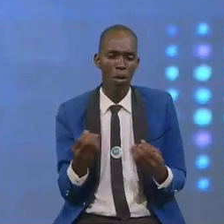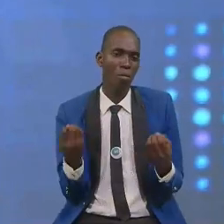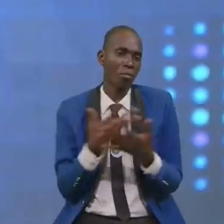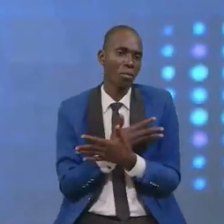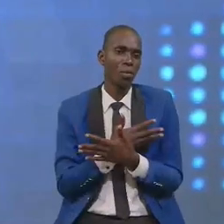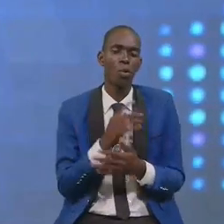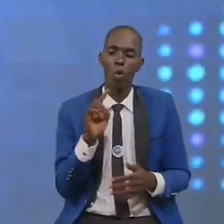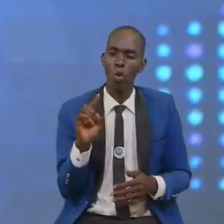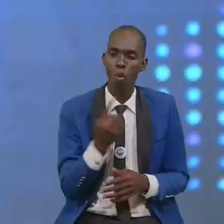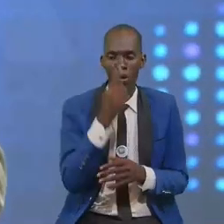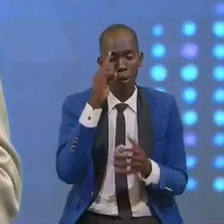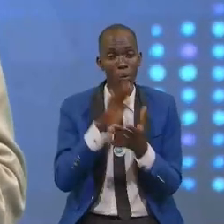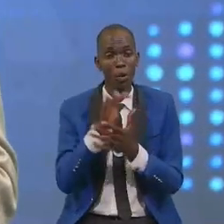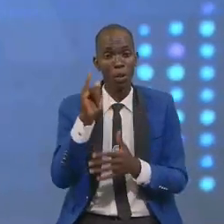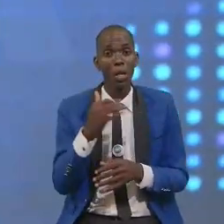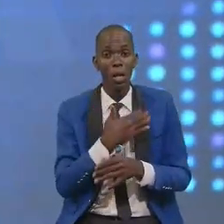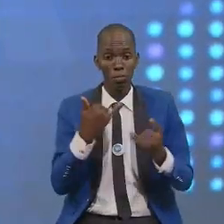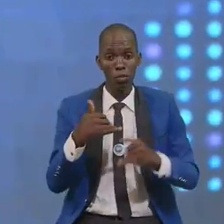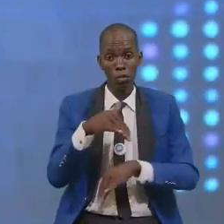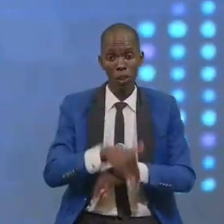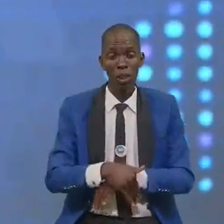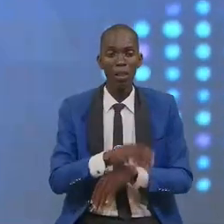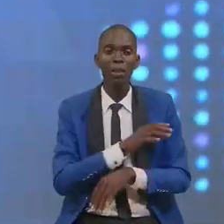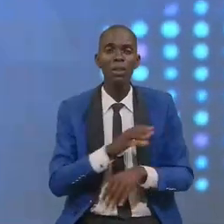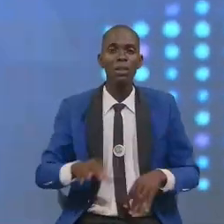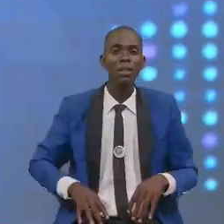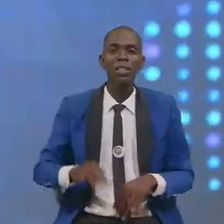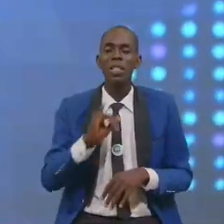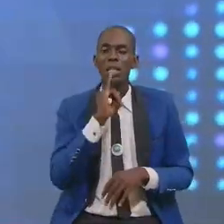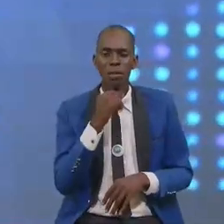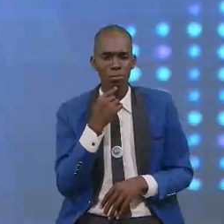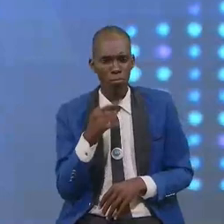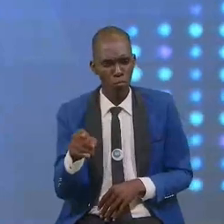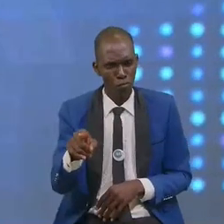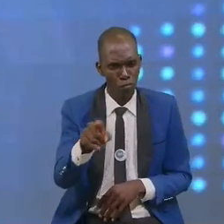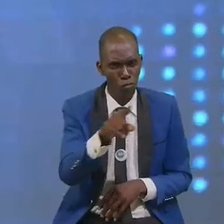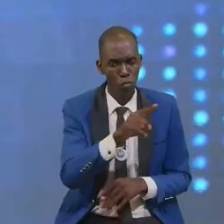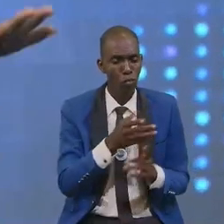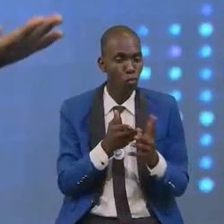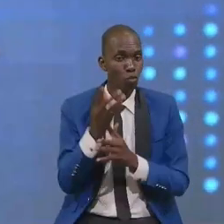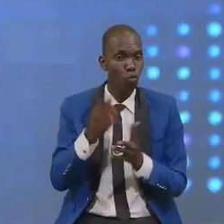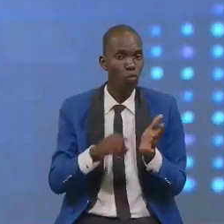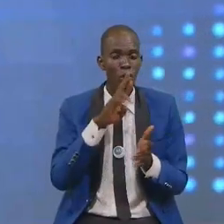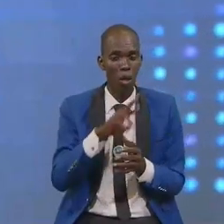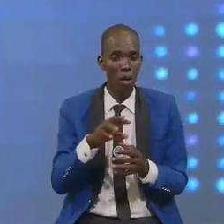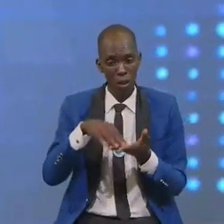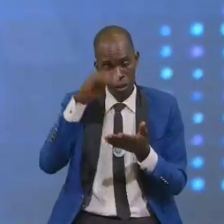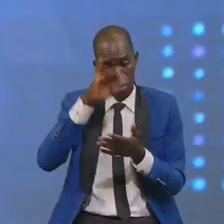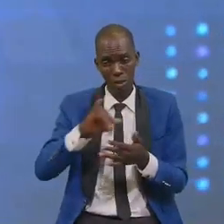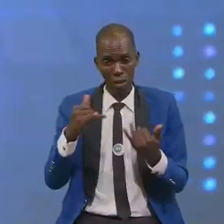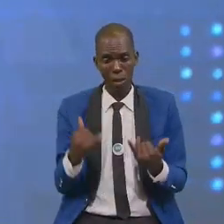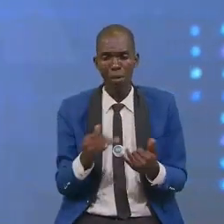et ce soir Christ te dit à travers ce que tu entends ne crains pas